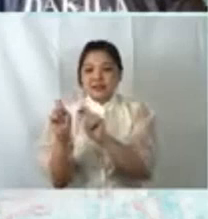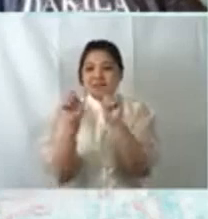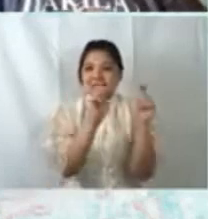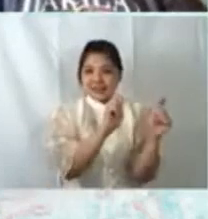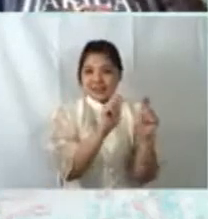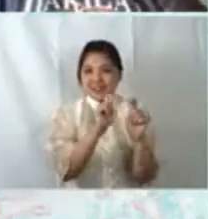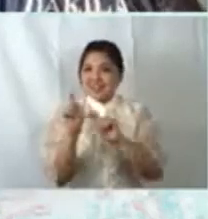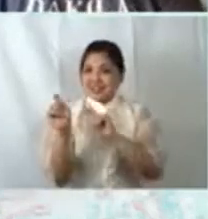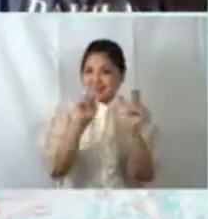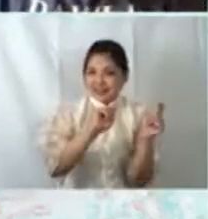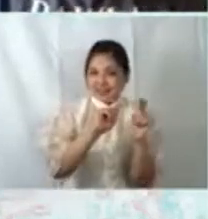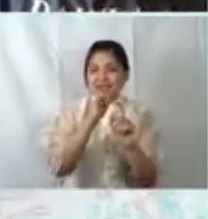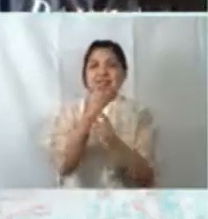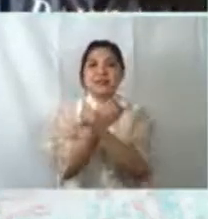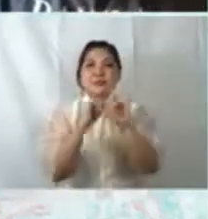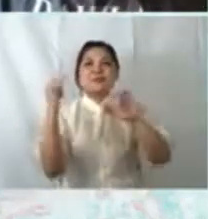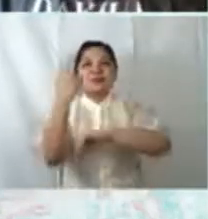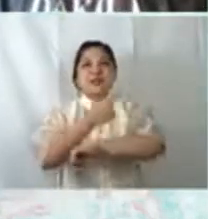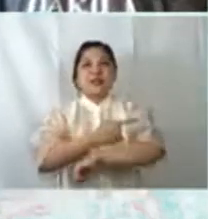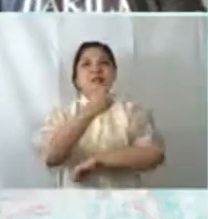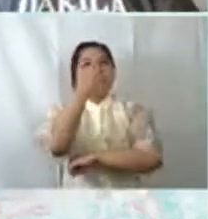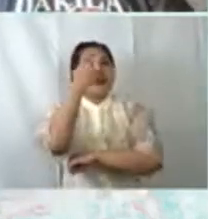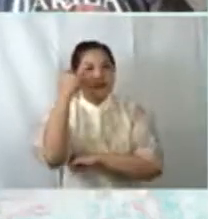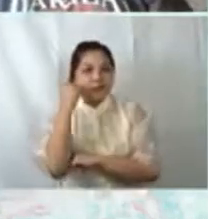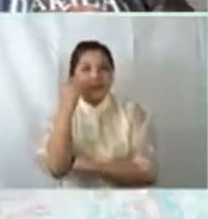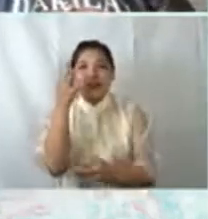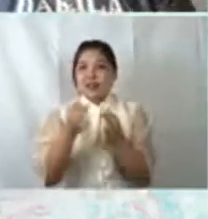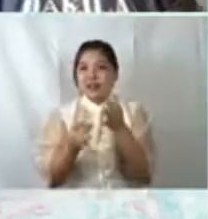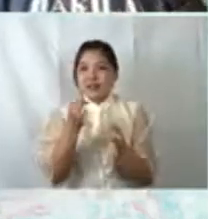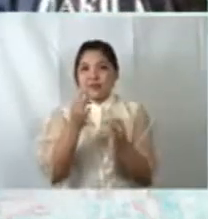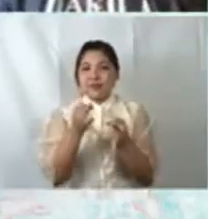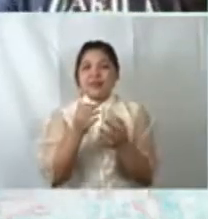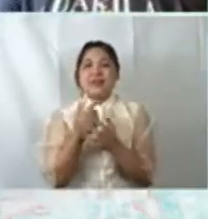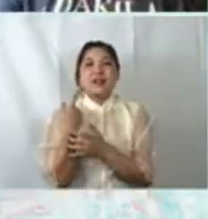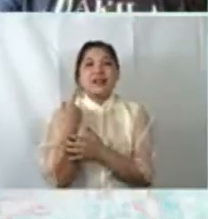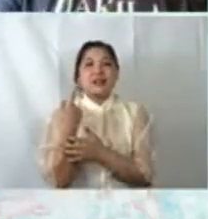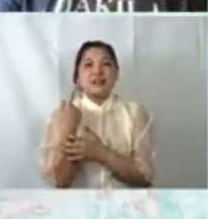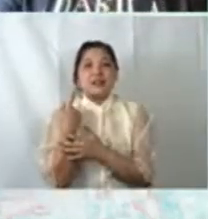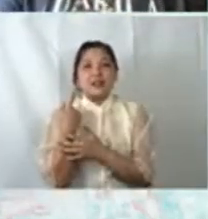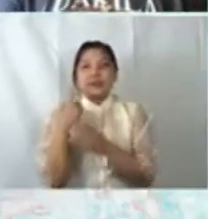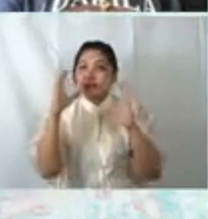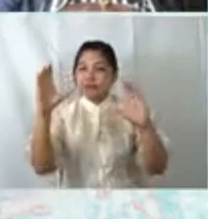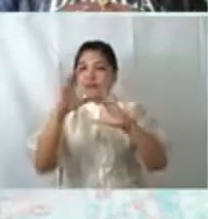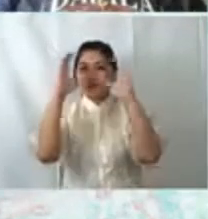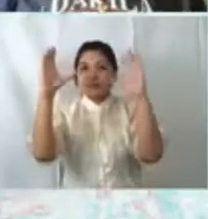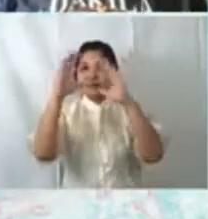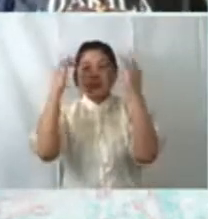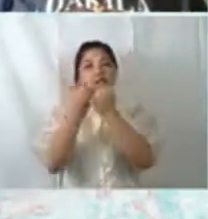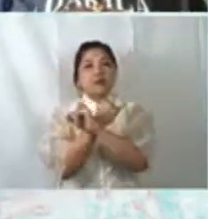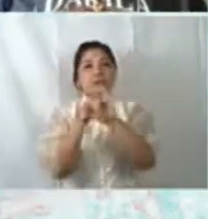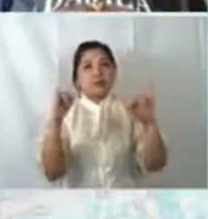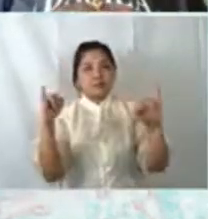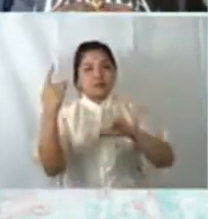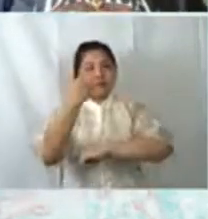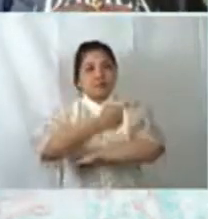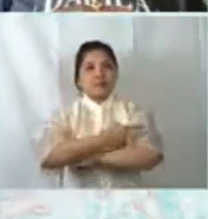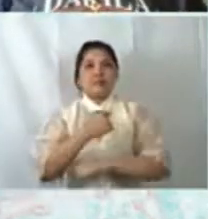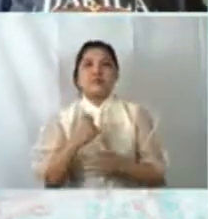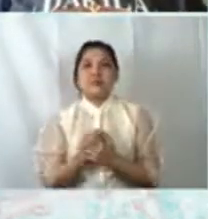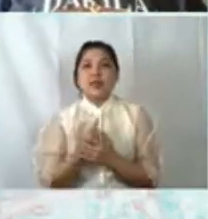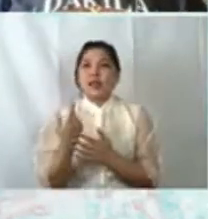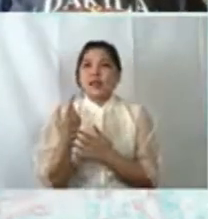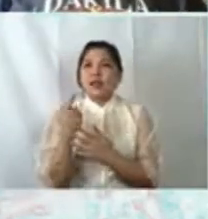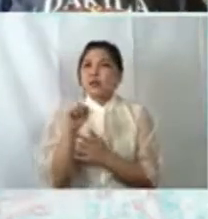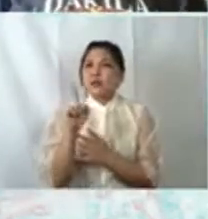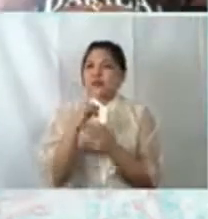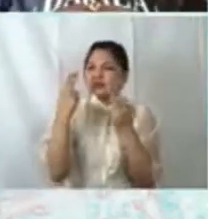natin, ay sapagkat kung nagkakaroon tayo ng pagdiriwang ng independensya, eh, ang nangyayari po